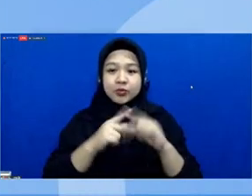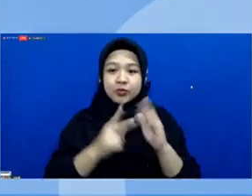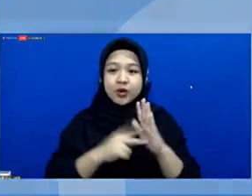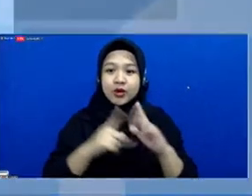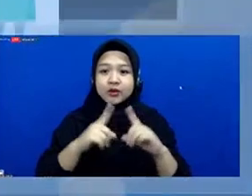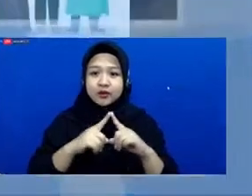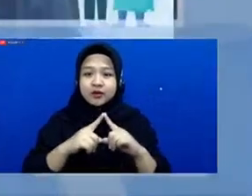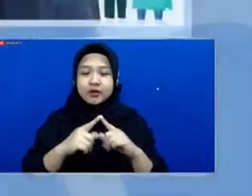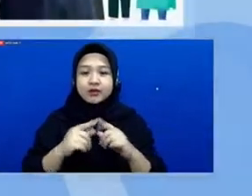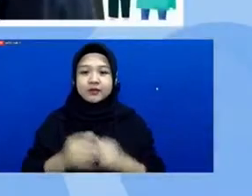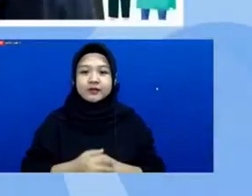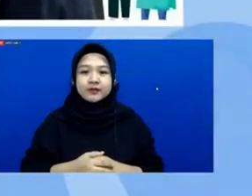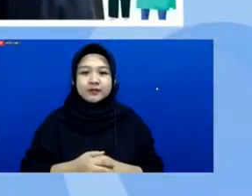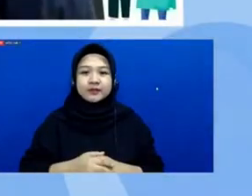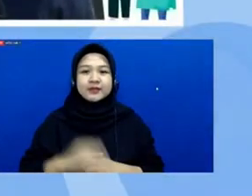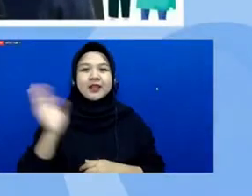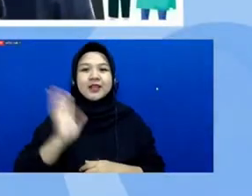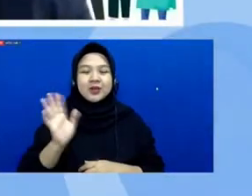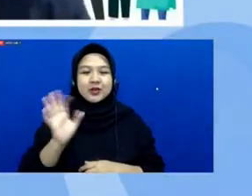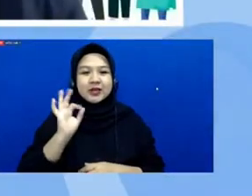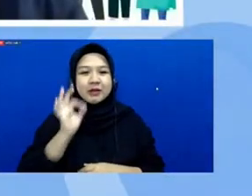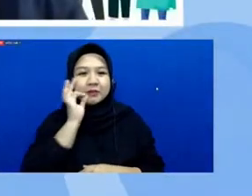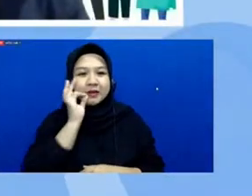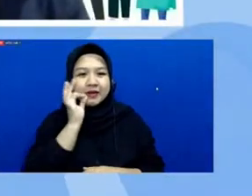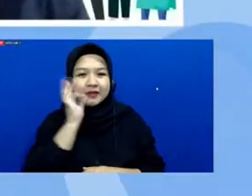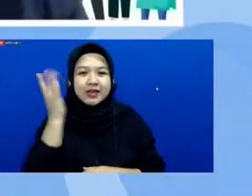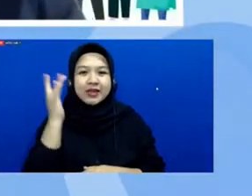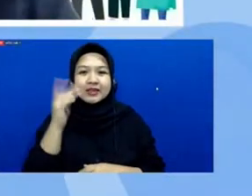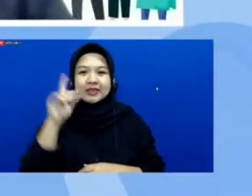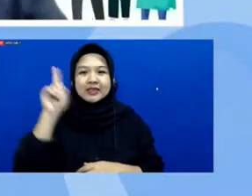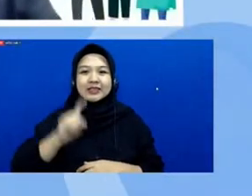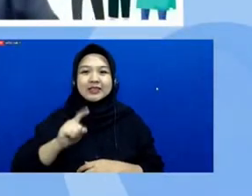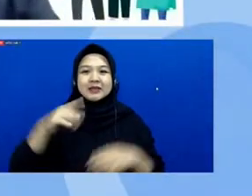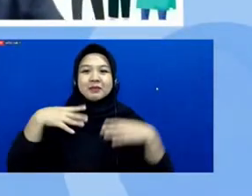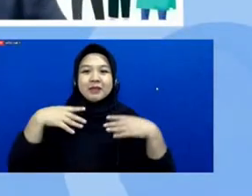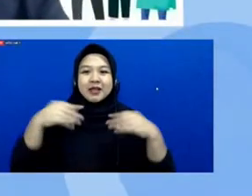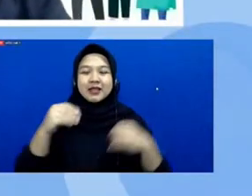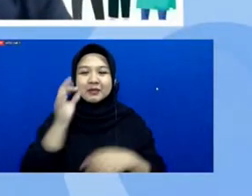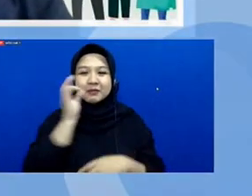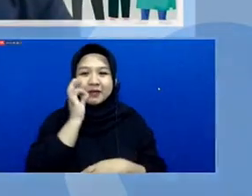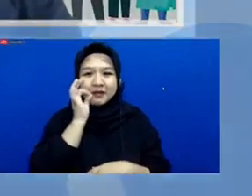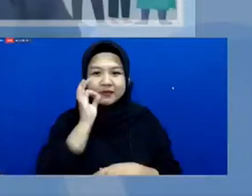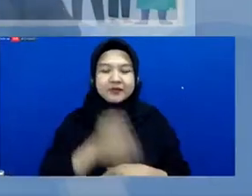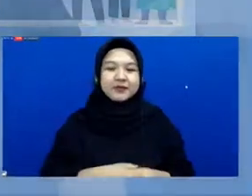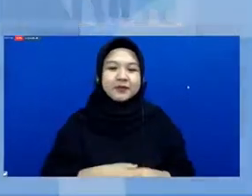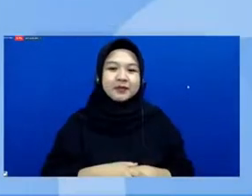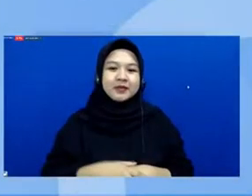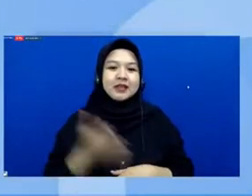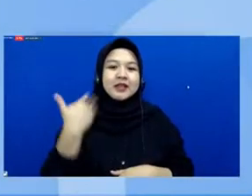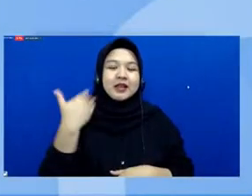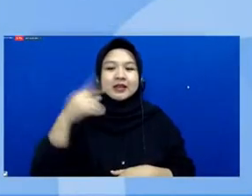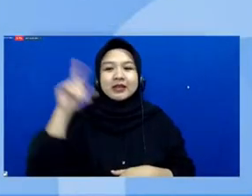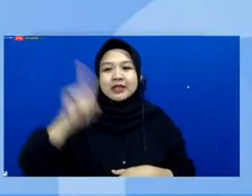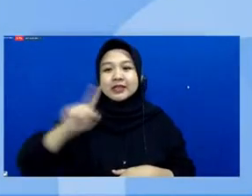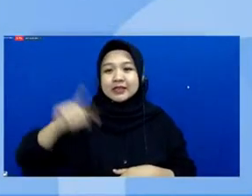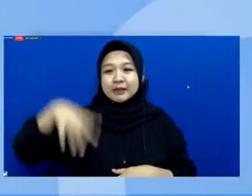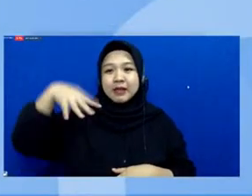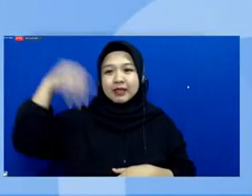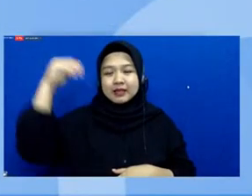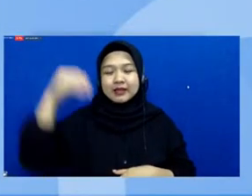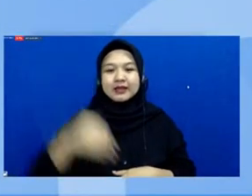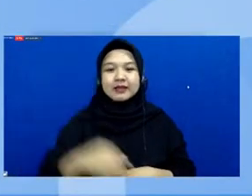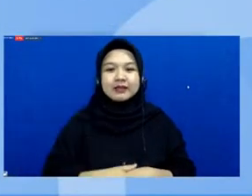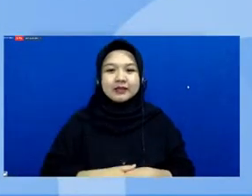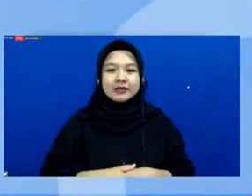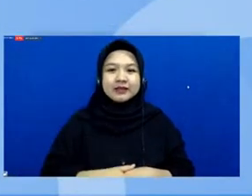Satrio. Halo, sorry, ini listrik saya mati. Maaf, barusan listrik mati.